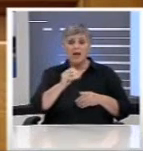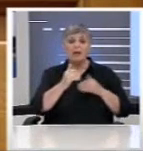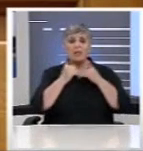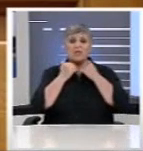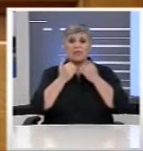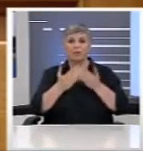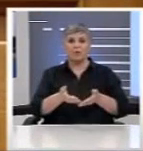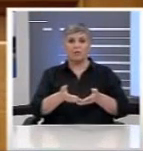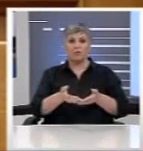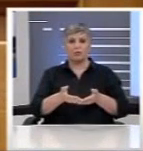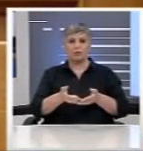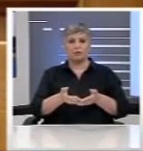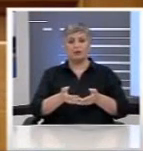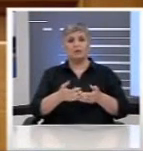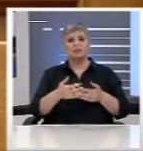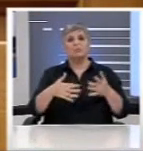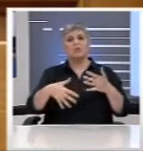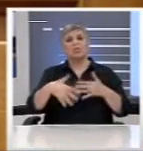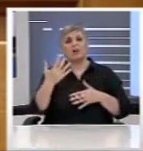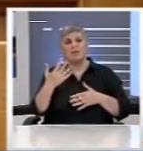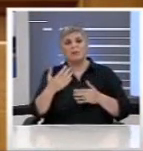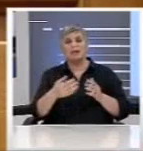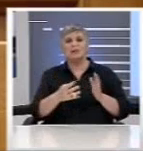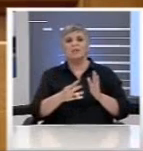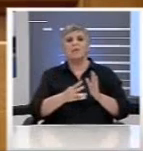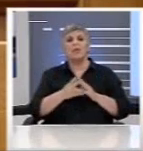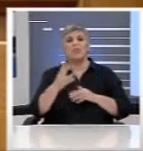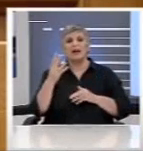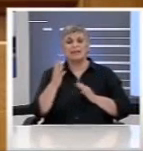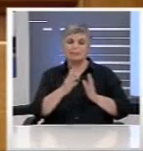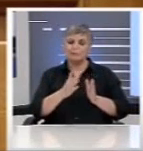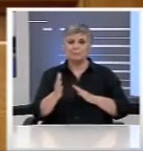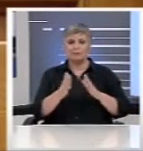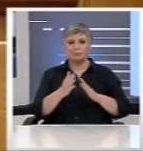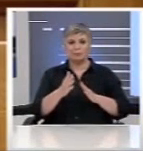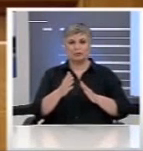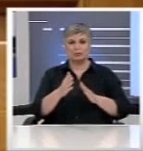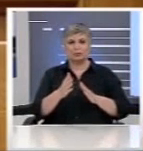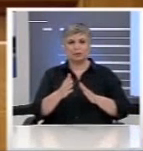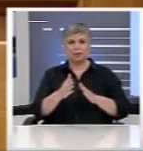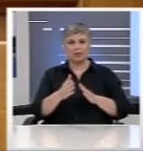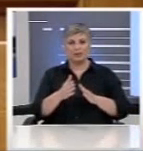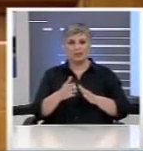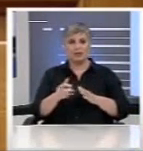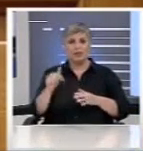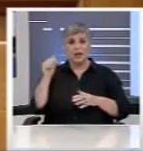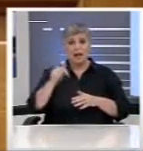Παραμονάχα στο 15, στο 14, γύρω από την περιοχή του 15. Αυτό σε